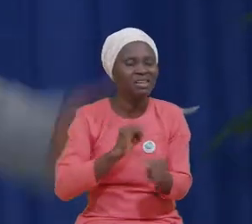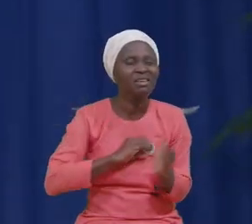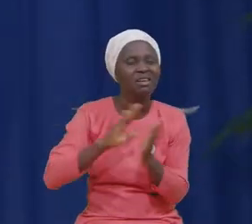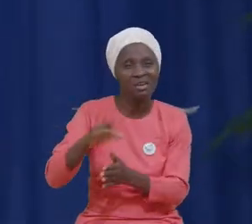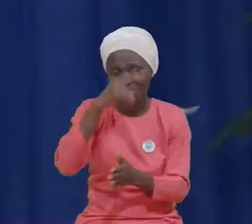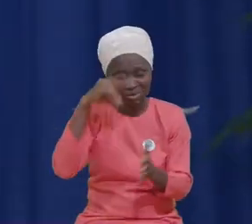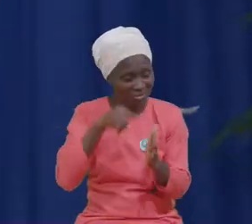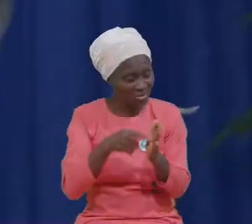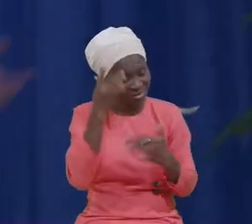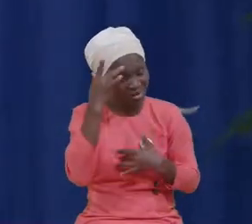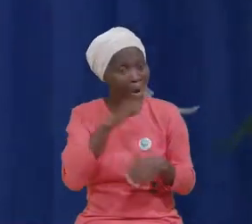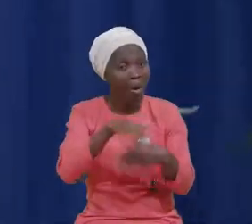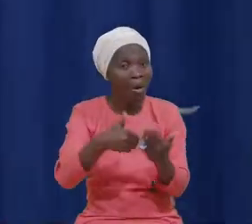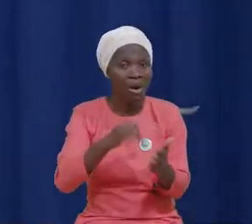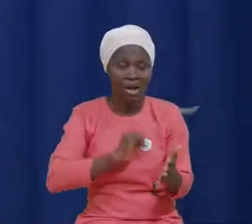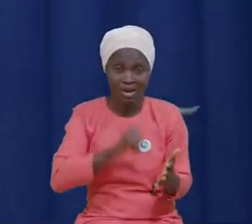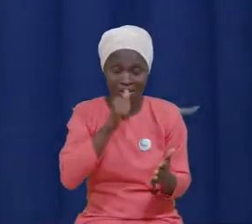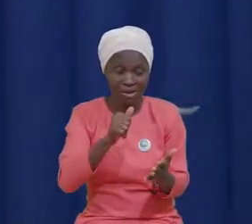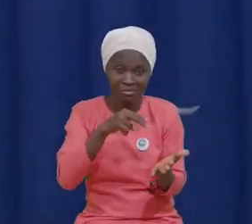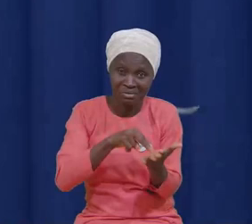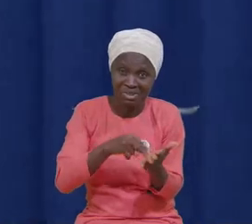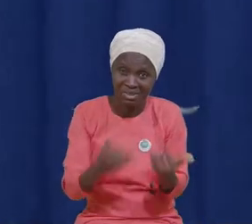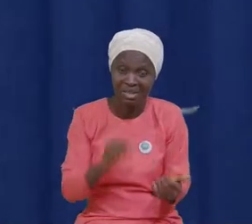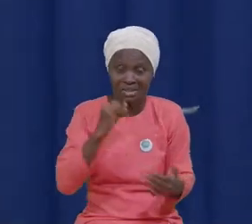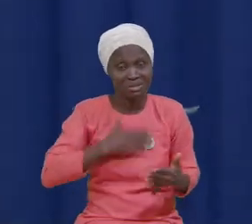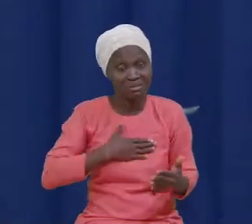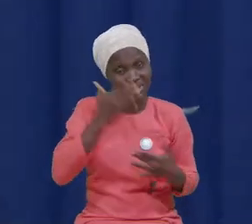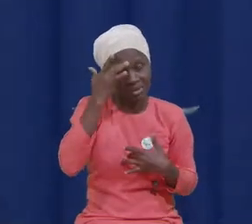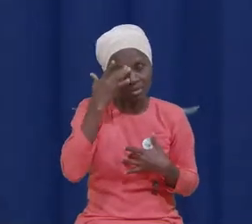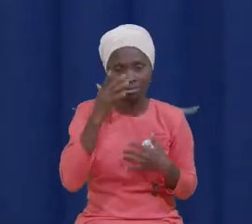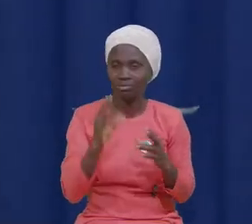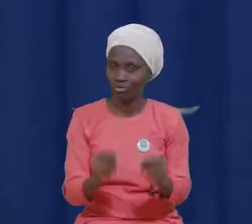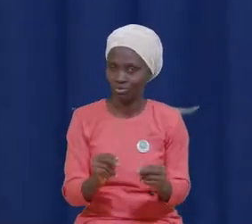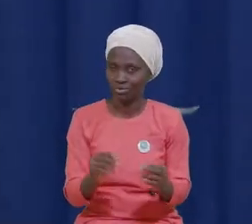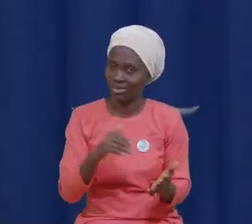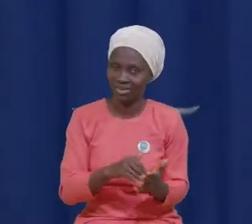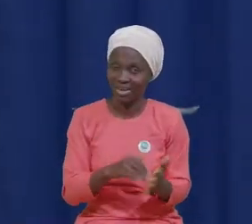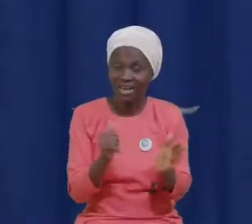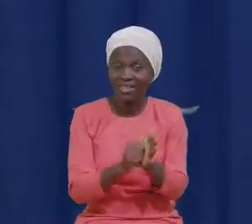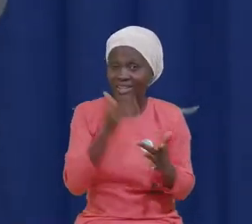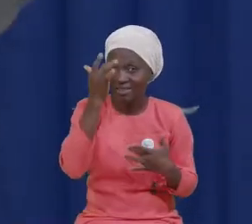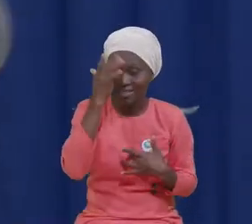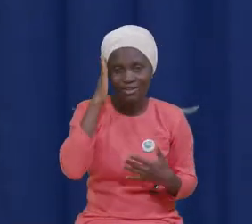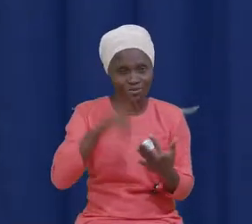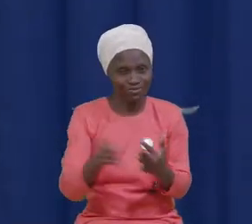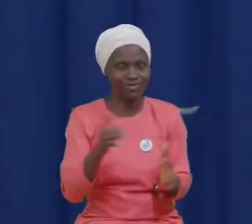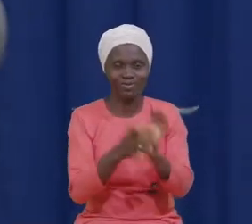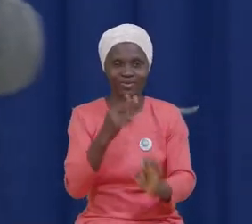maladie. Tout ce que je désire maintenant, c'est ma maladie. Non. Cette maladie va